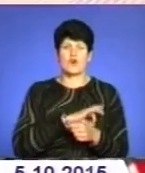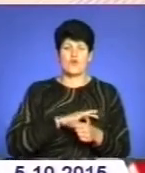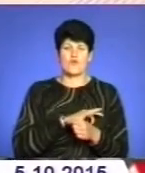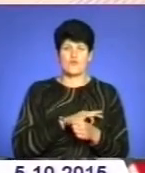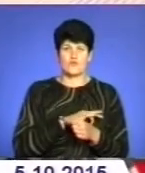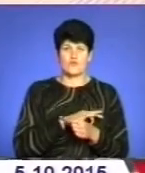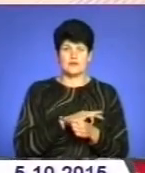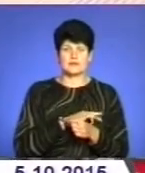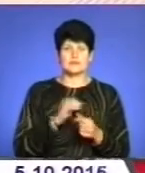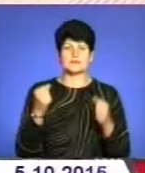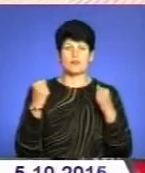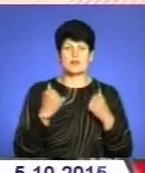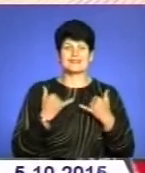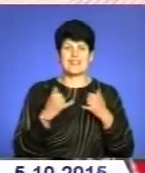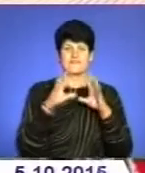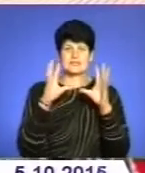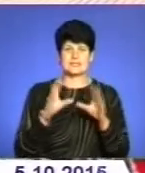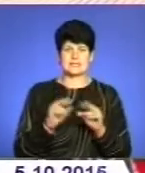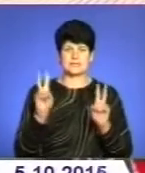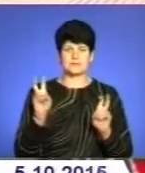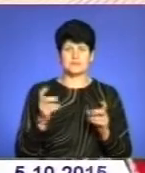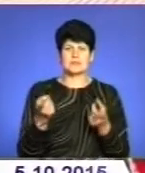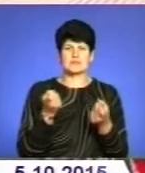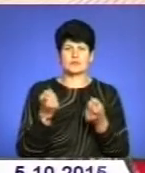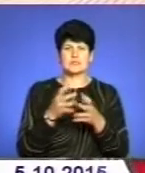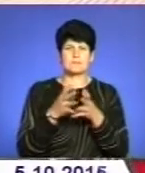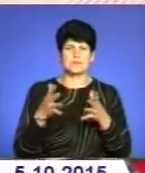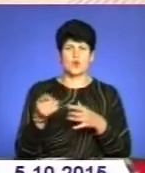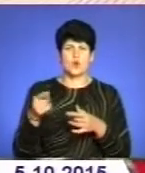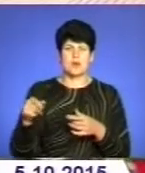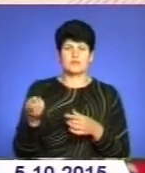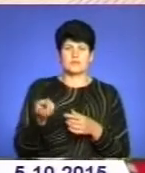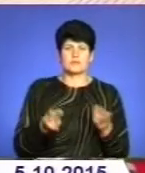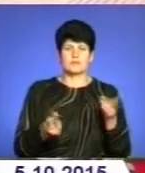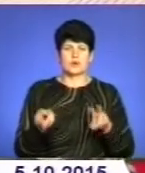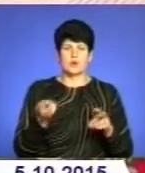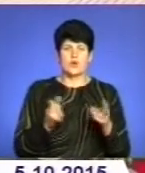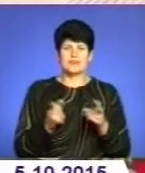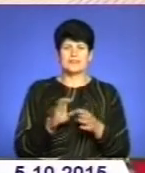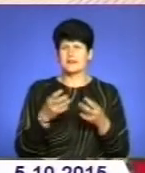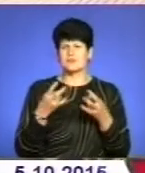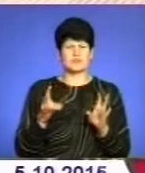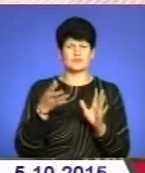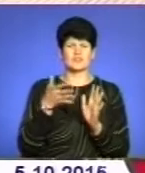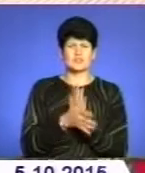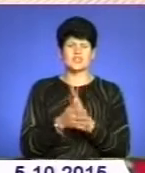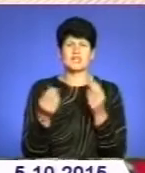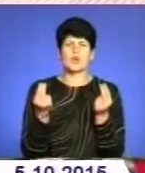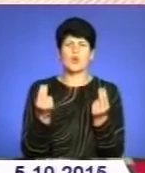того, щоб популяризувати здоровий спосіб життя і залучити більше тернополян, щоб виходили і не потрібно витрачати кошти